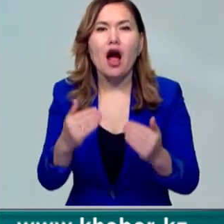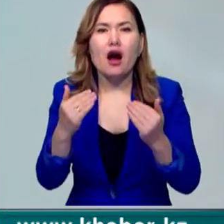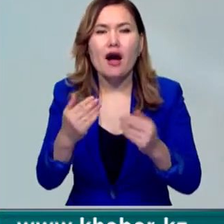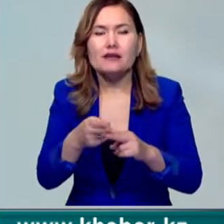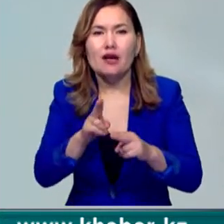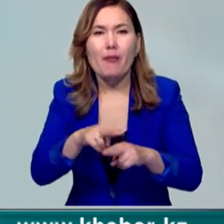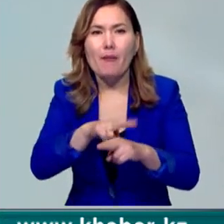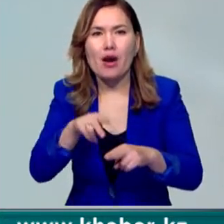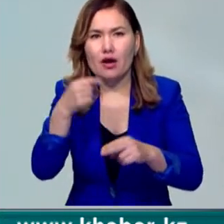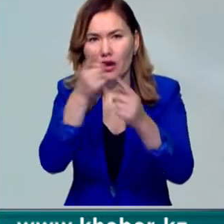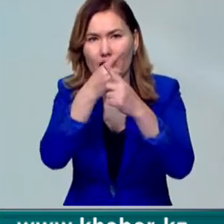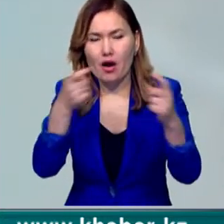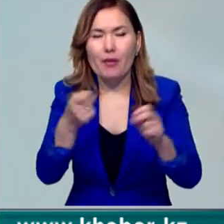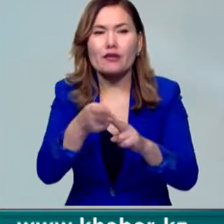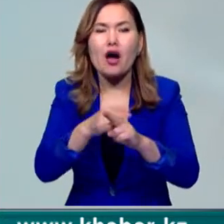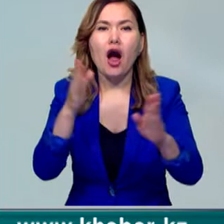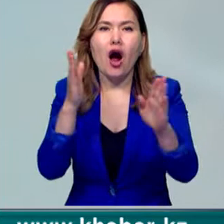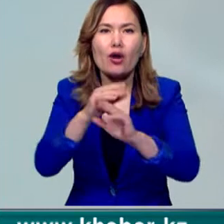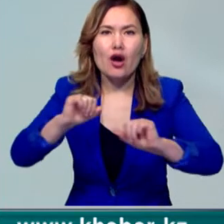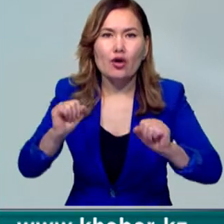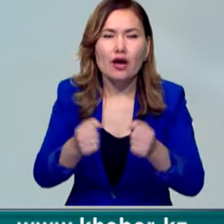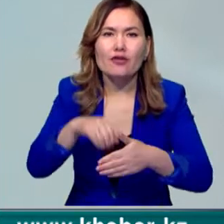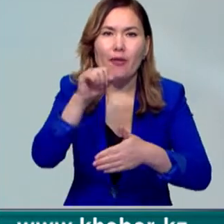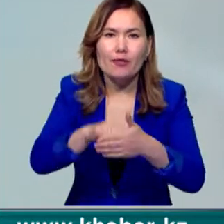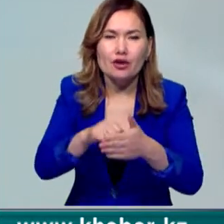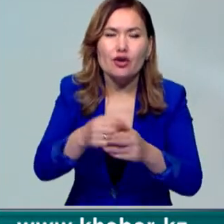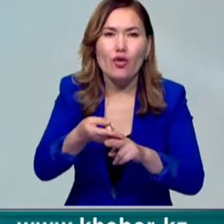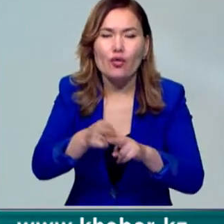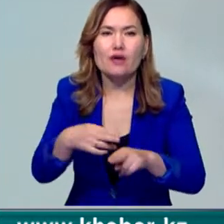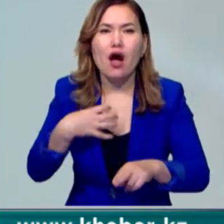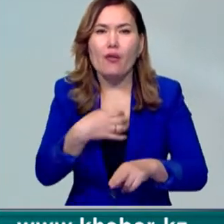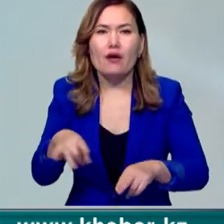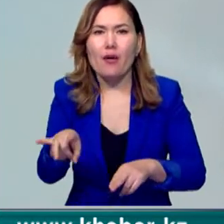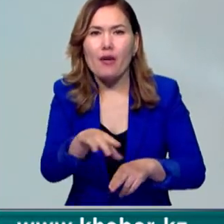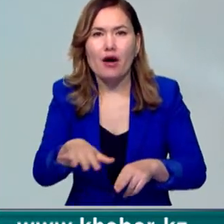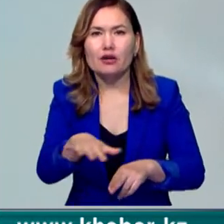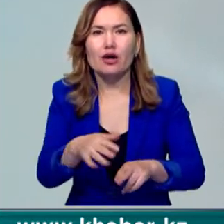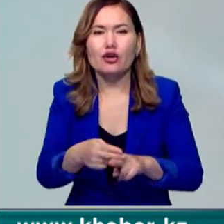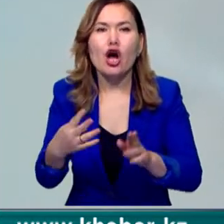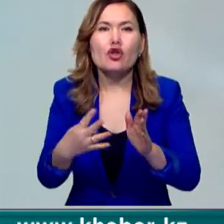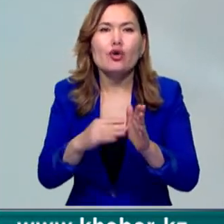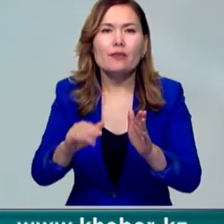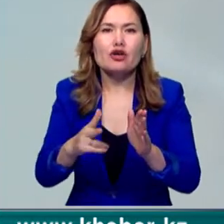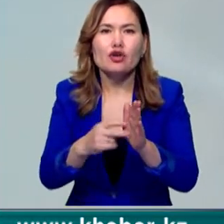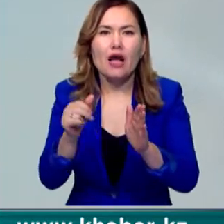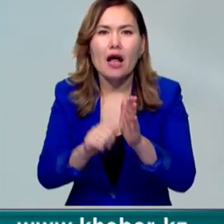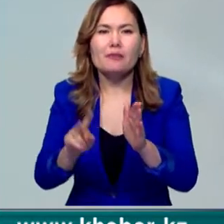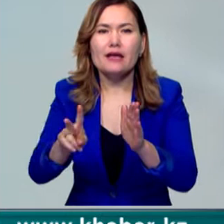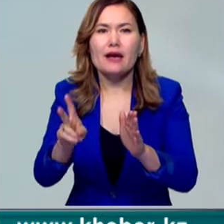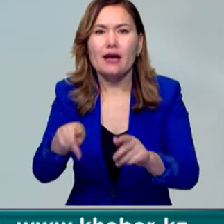6 облыста ауа райының қолайсығына байланысты республикалық маңыздағы жалпы көлемі 4862 шақырымды